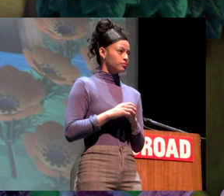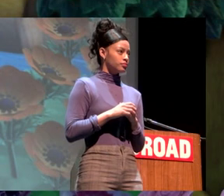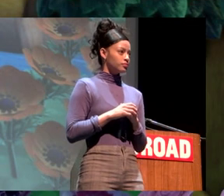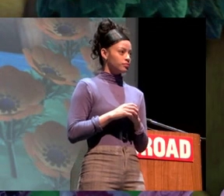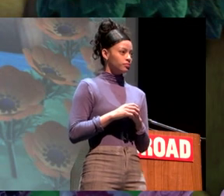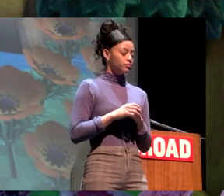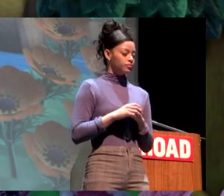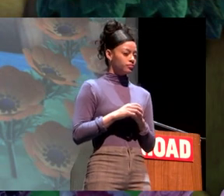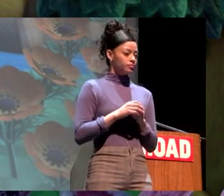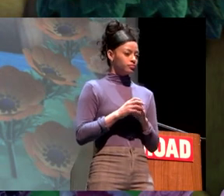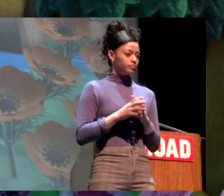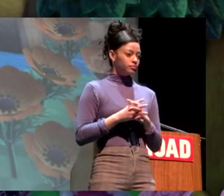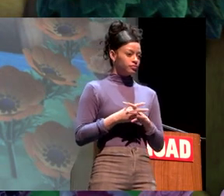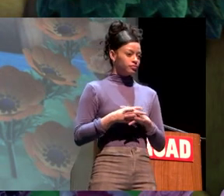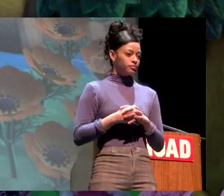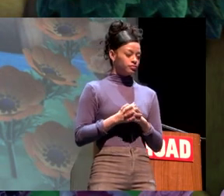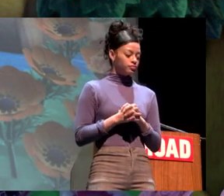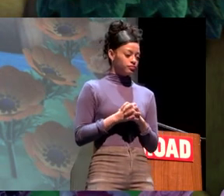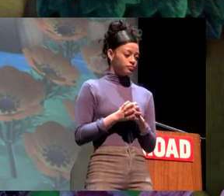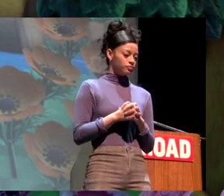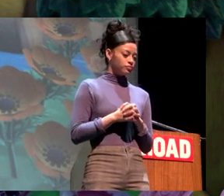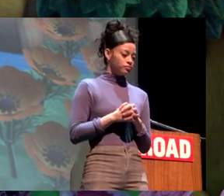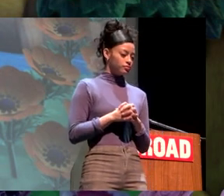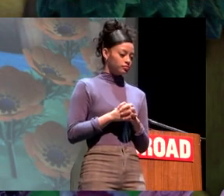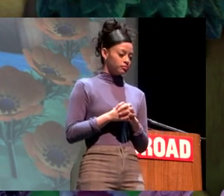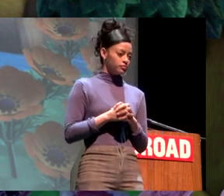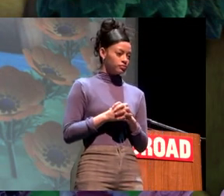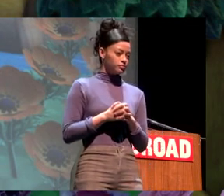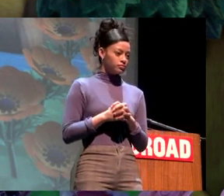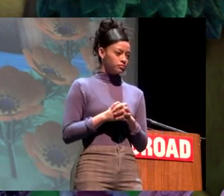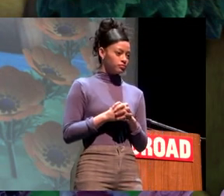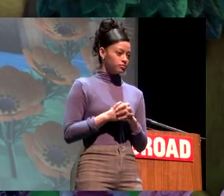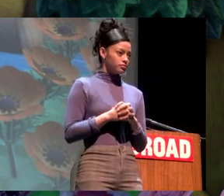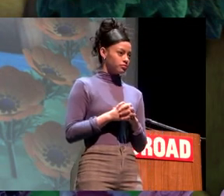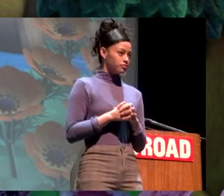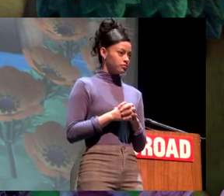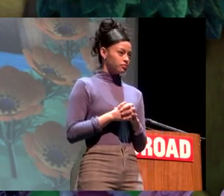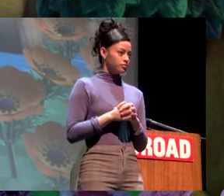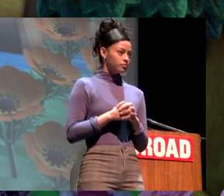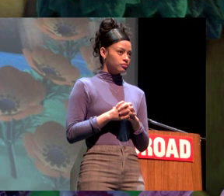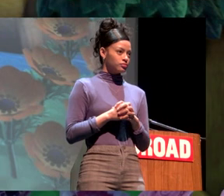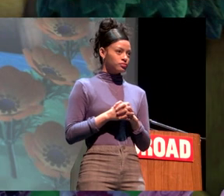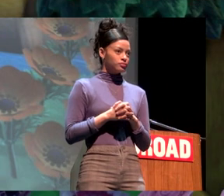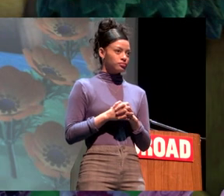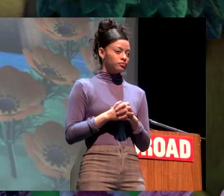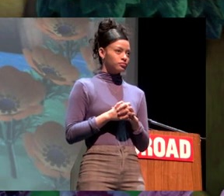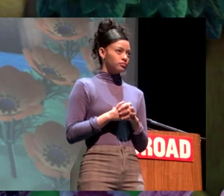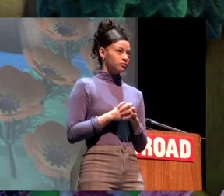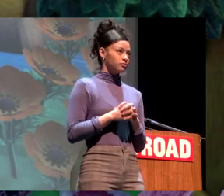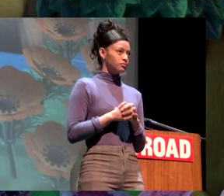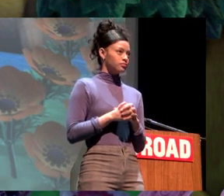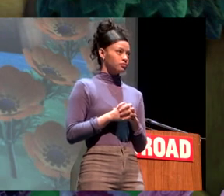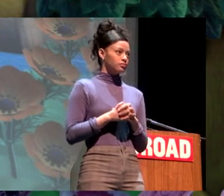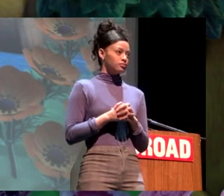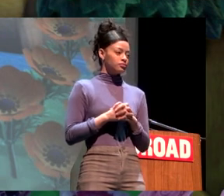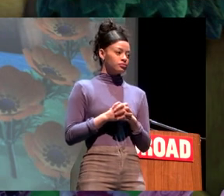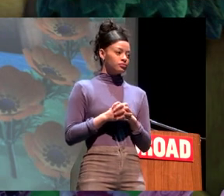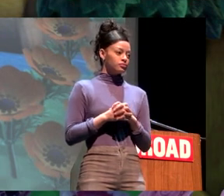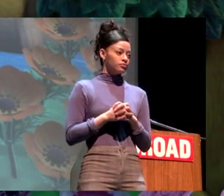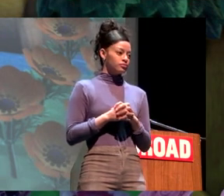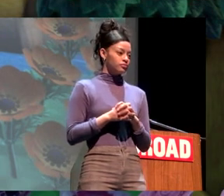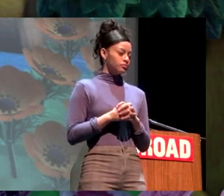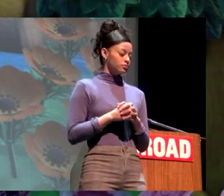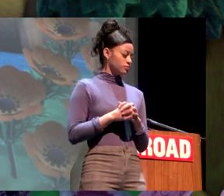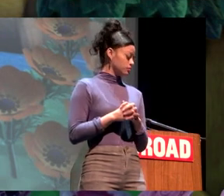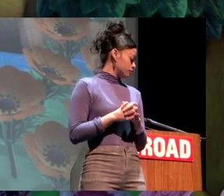取り付く、僕ゲームプレイしてないんで、たまごっちのだったら僕わかるんで、たまごっちスタイルのゲームを作ろうっていうのは、そこから人探しをして